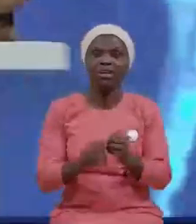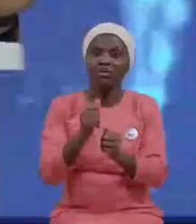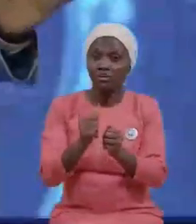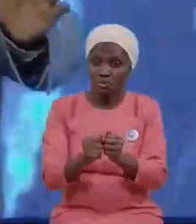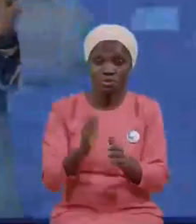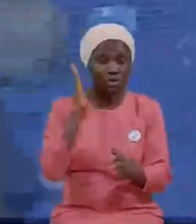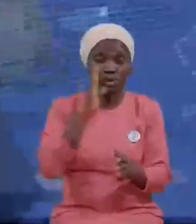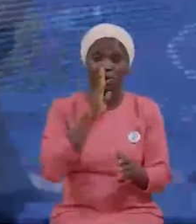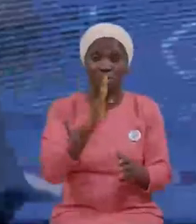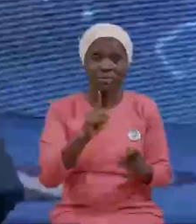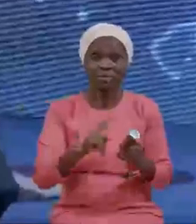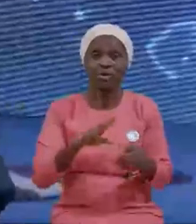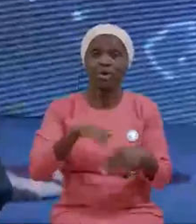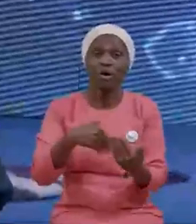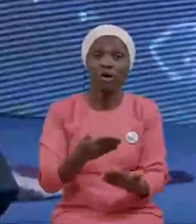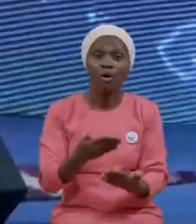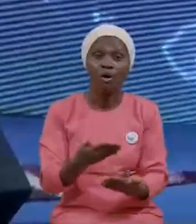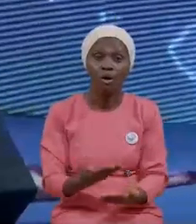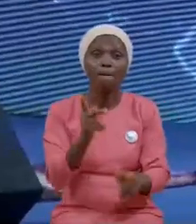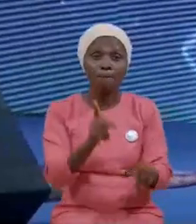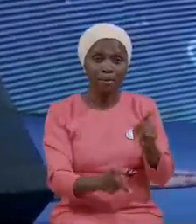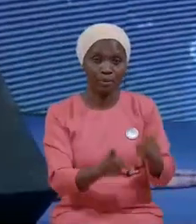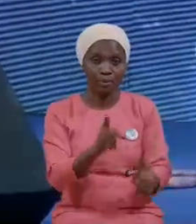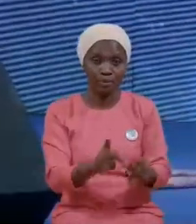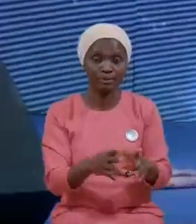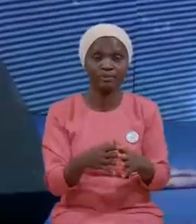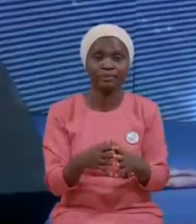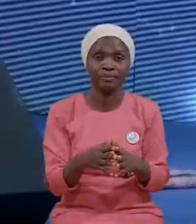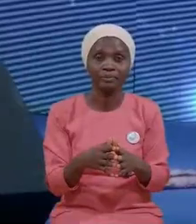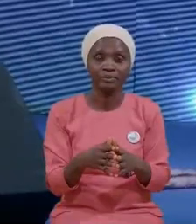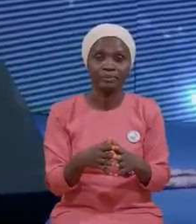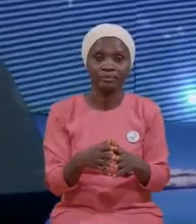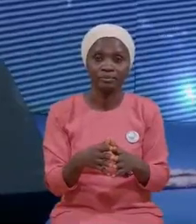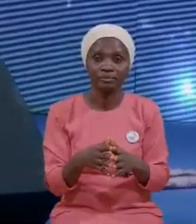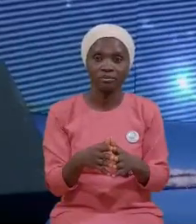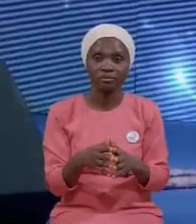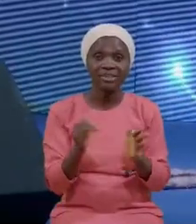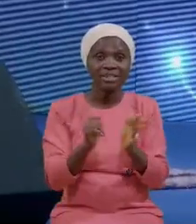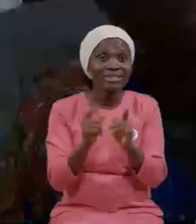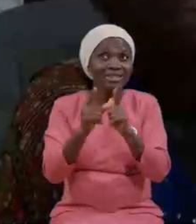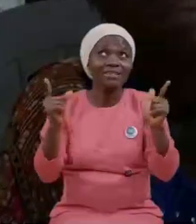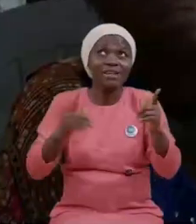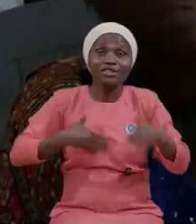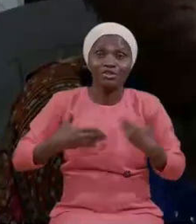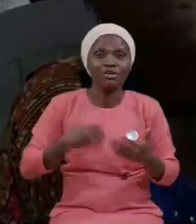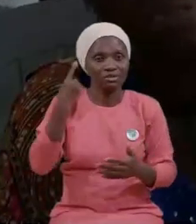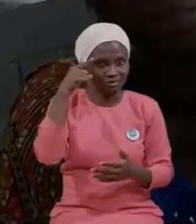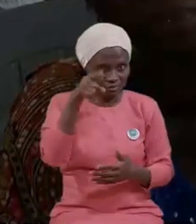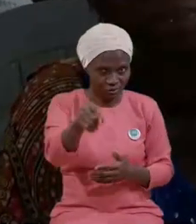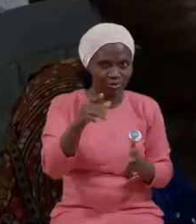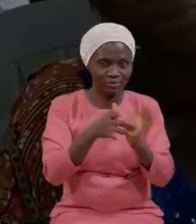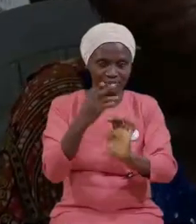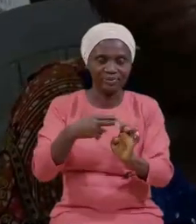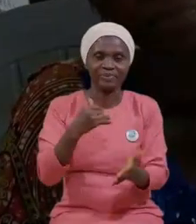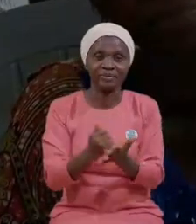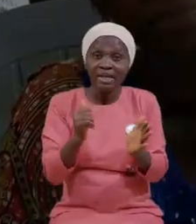qui sera pour tout le peuple. Cette grande joie vient pour toi. Ce grand salut vient